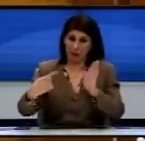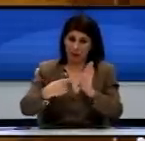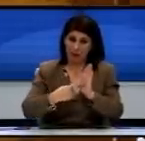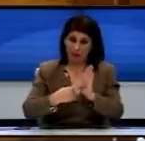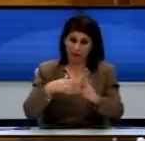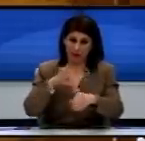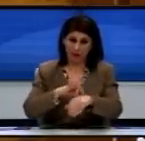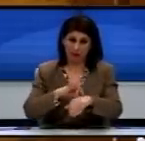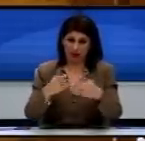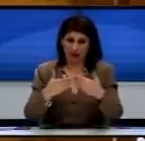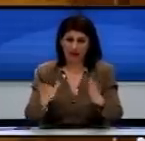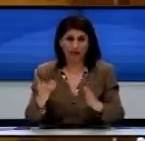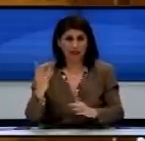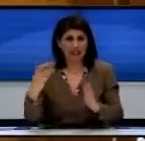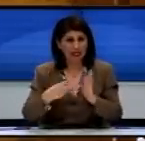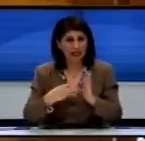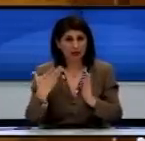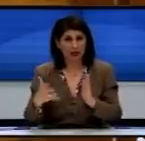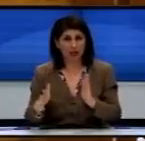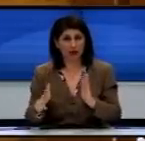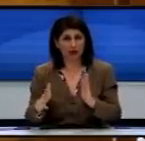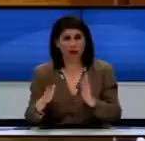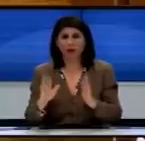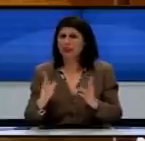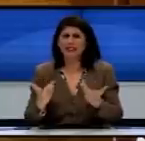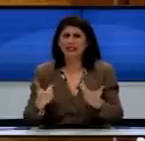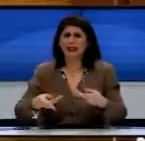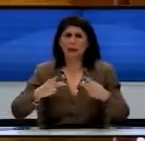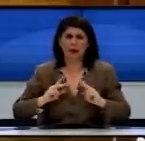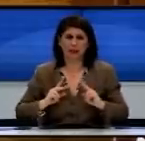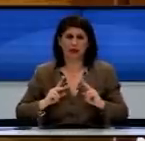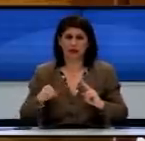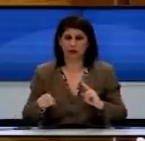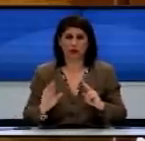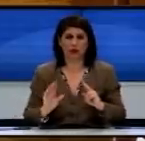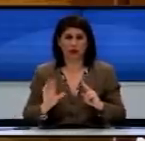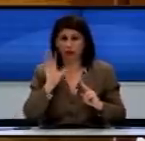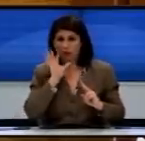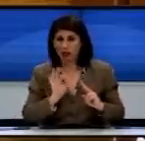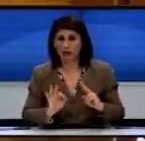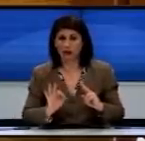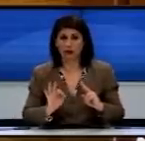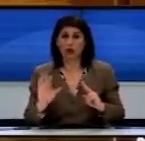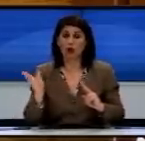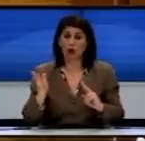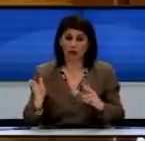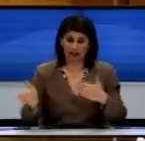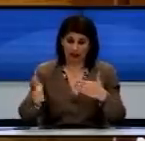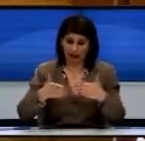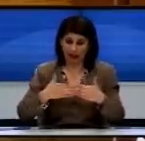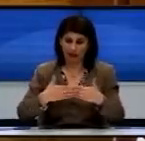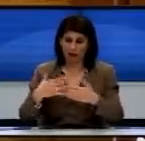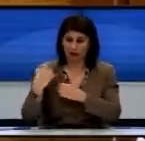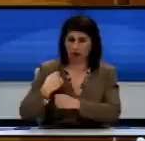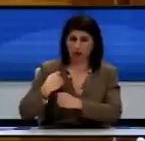κρούσματα και ανοίγεται με 3,5. Ποια είναι η απάντηση λοιπόν σε αυτό? Η πραγματικότητα είναι ότι όταν κλείσαμε τον